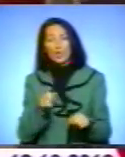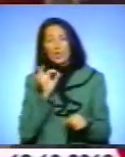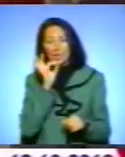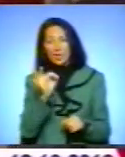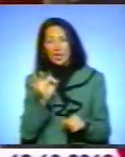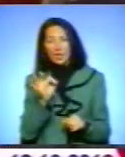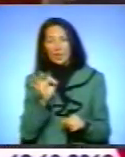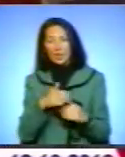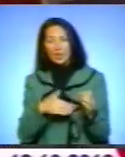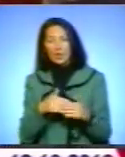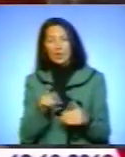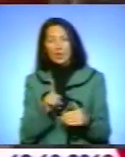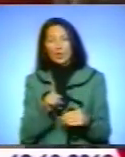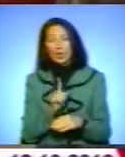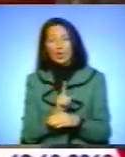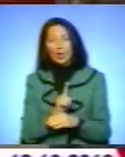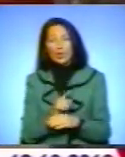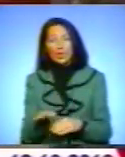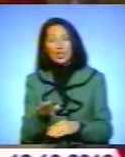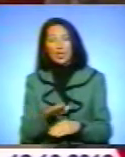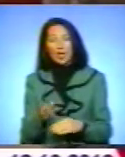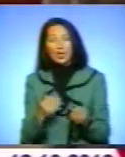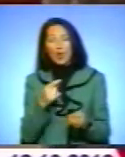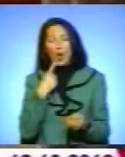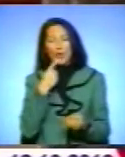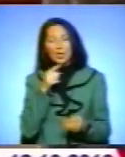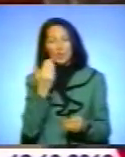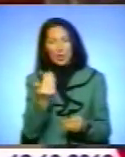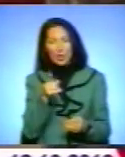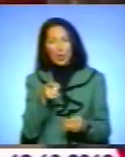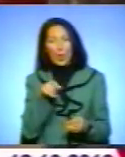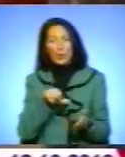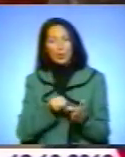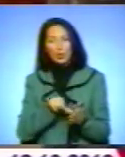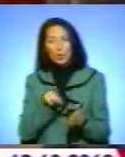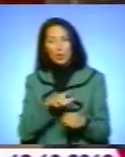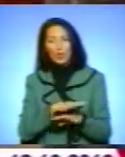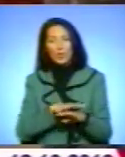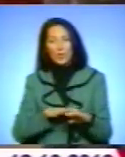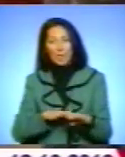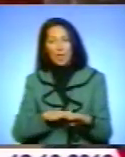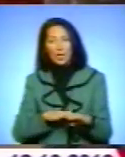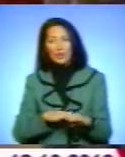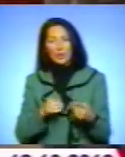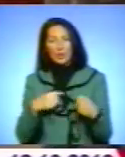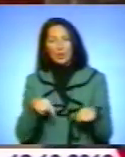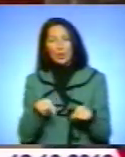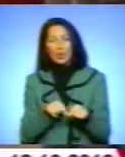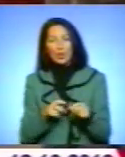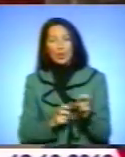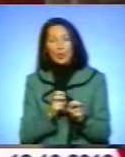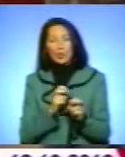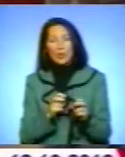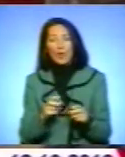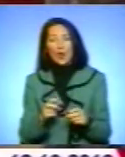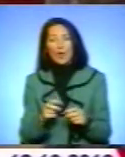практично відносно Тернопільщини? Якщо говорити за вас, то присутні тут в залі, в структурі промислового